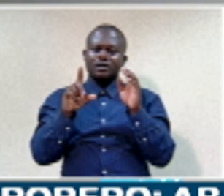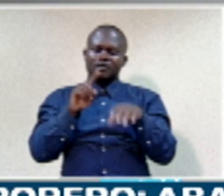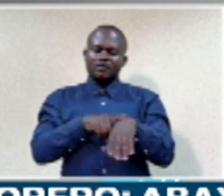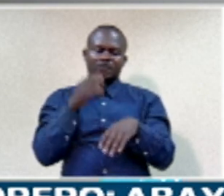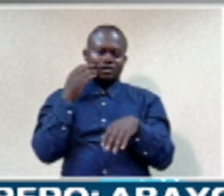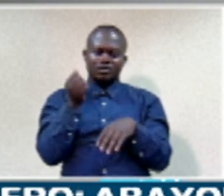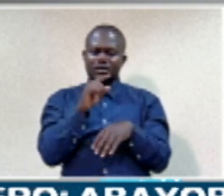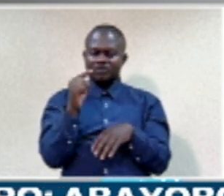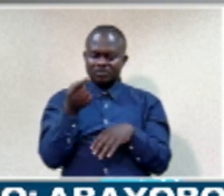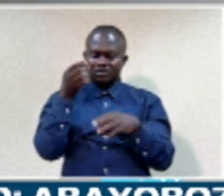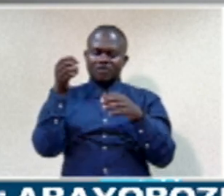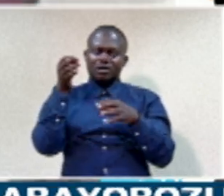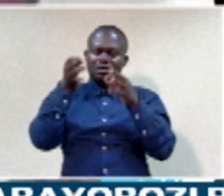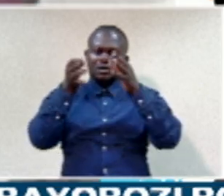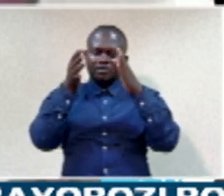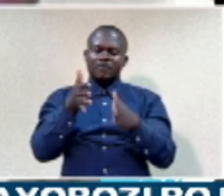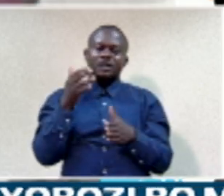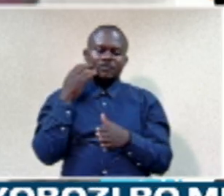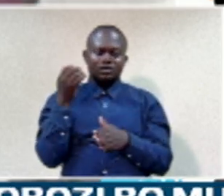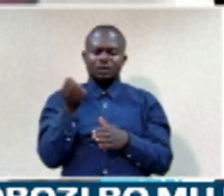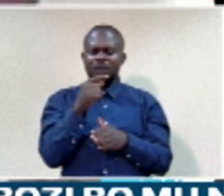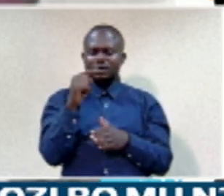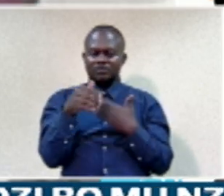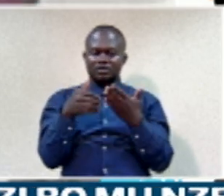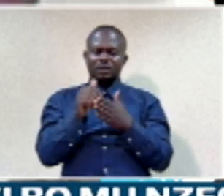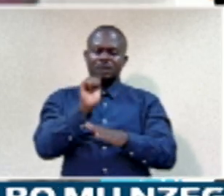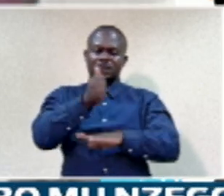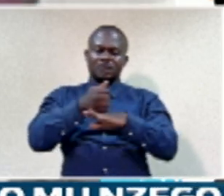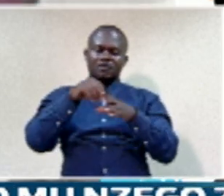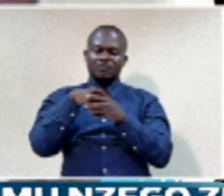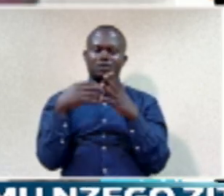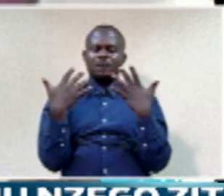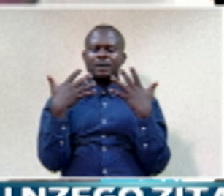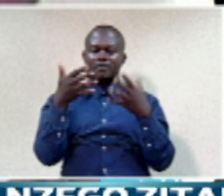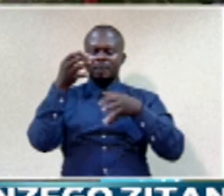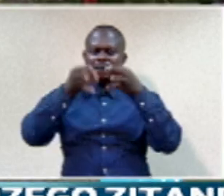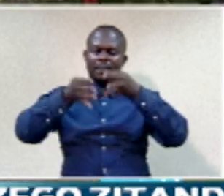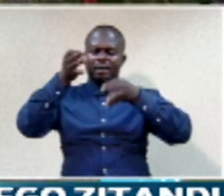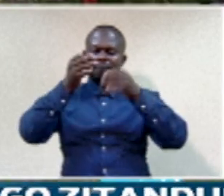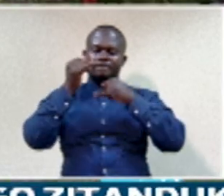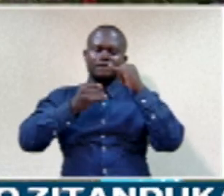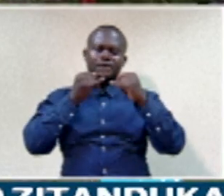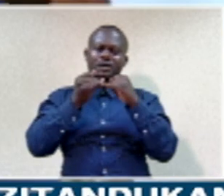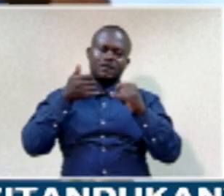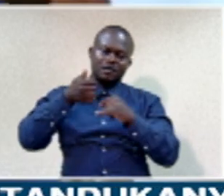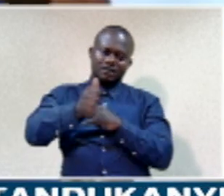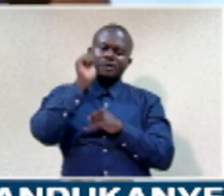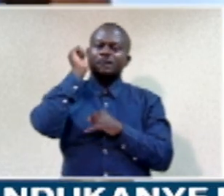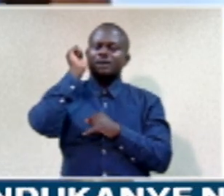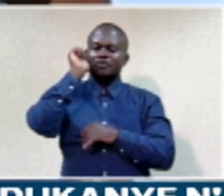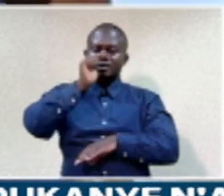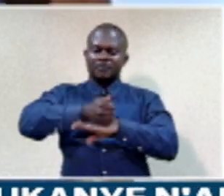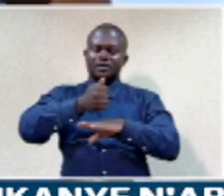ubucamanza bw'Ubufaransa bugomba kumushyira mu maboko y'ubucamanza mpuzamahanga. none ubucamaza mpuzamahanga nibwo bugera